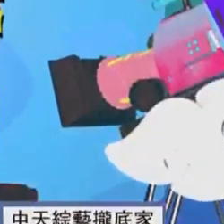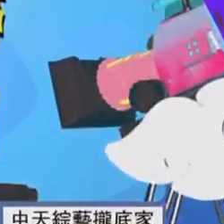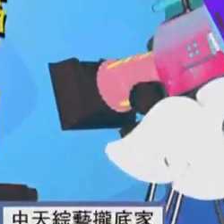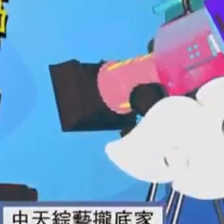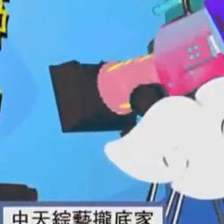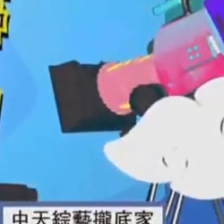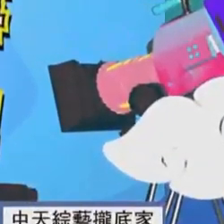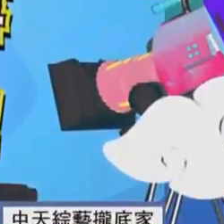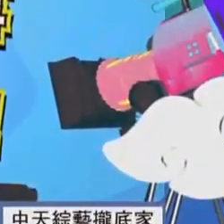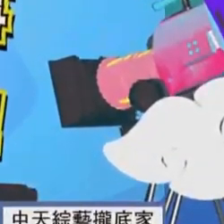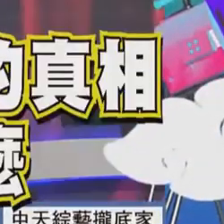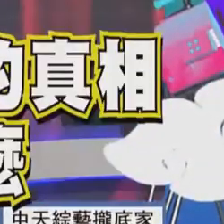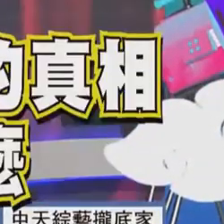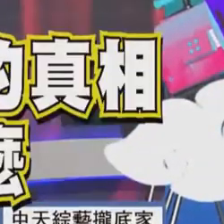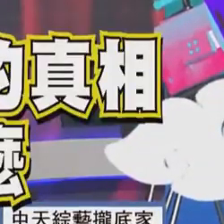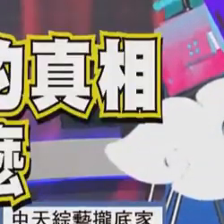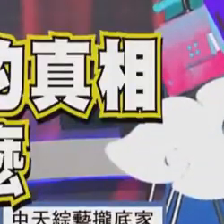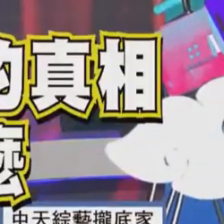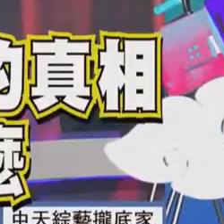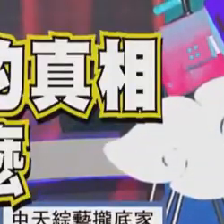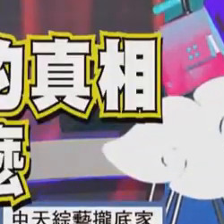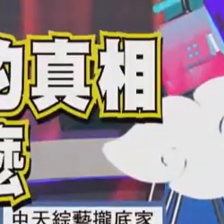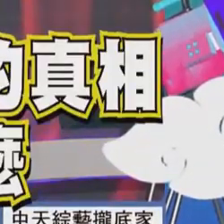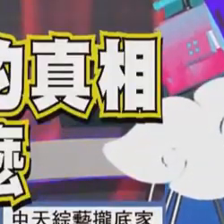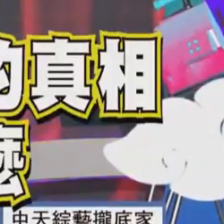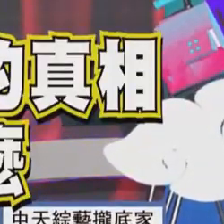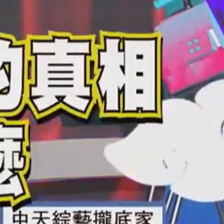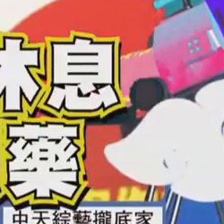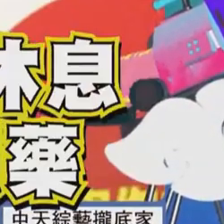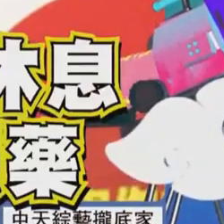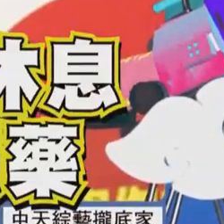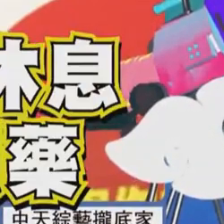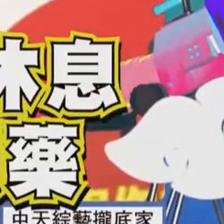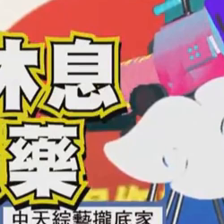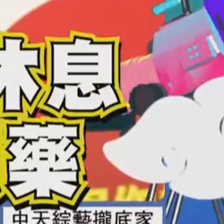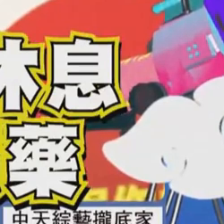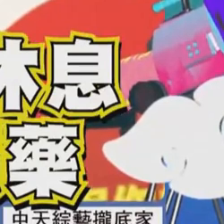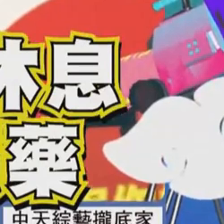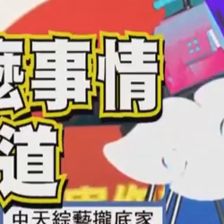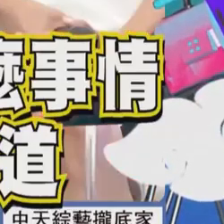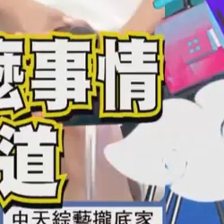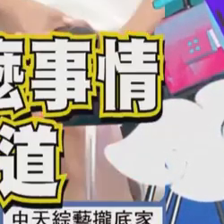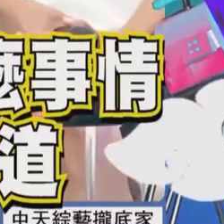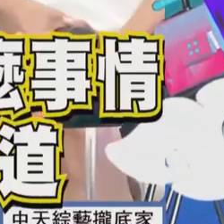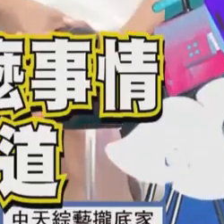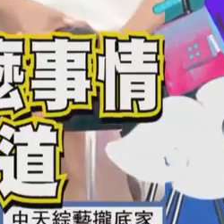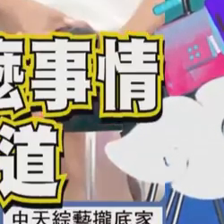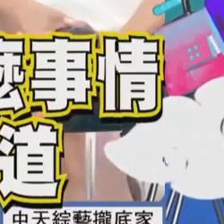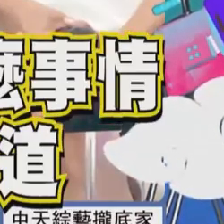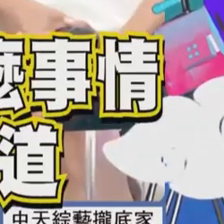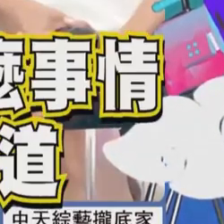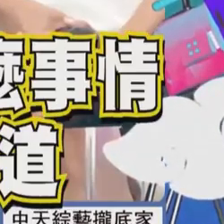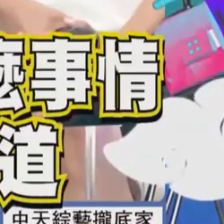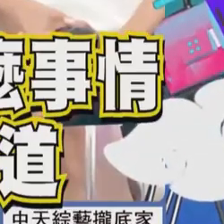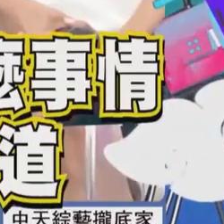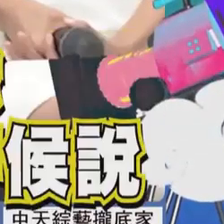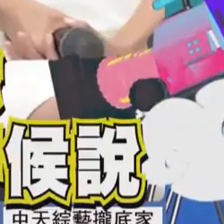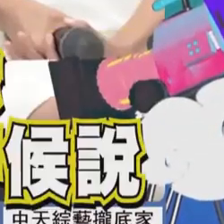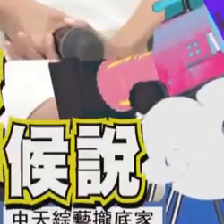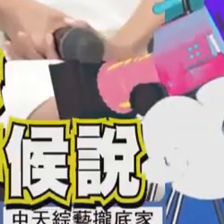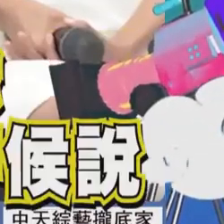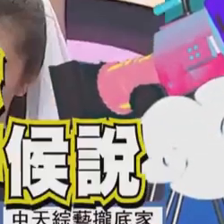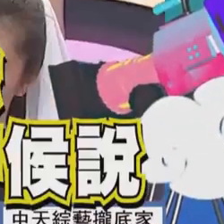妻却依旧无悔。 烤肉那个事情的真相到底是什么？ 我要让自己休息，我吃了安眠药，所以发生了什么事情我真的不知道。只